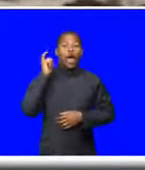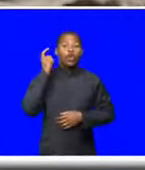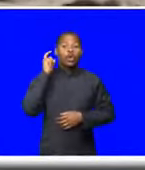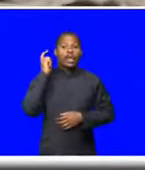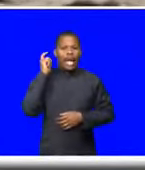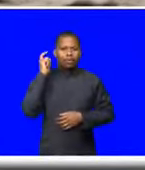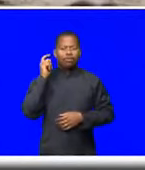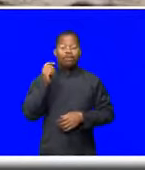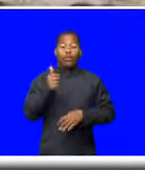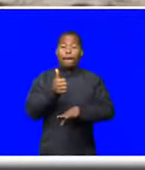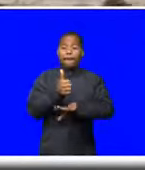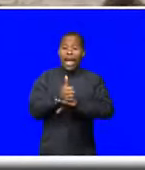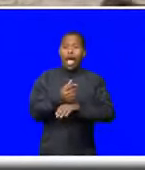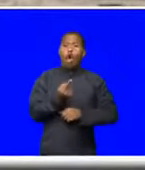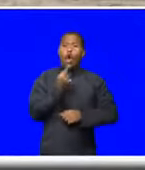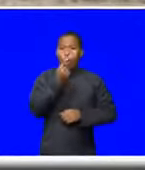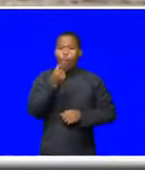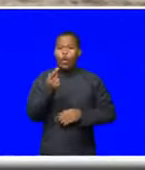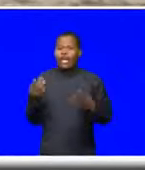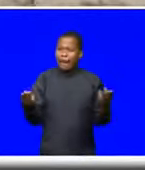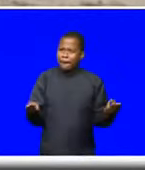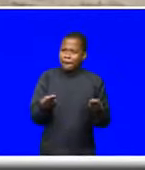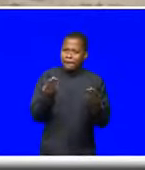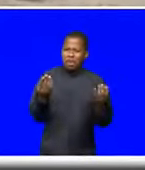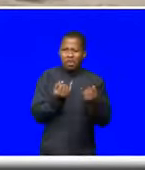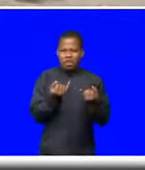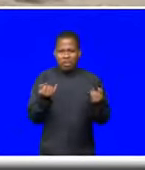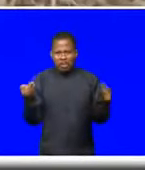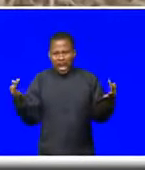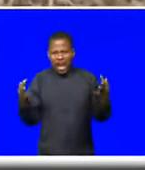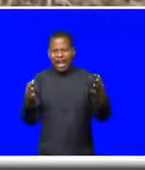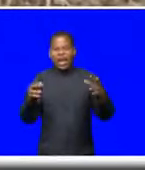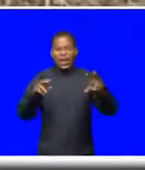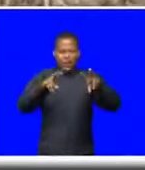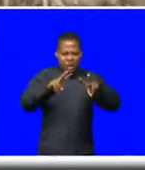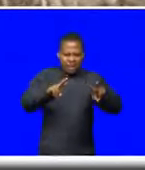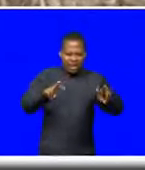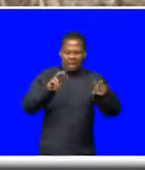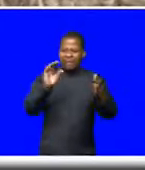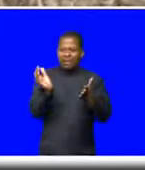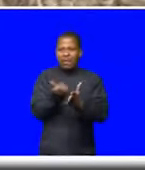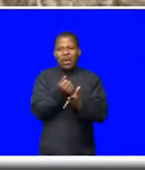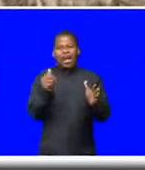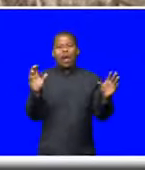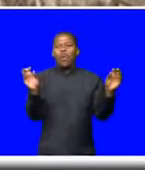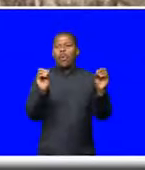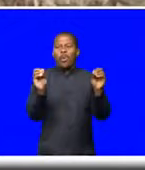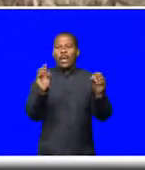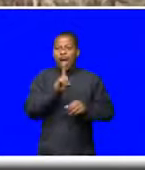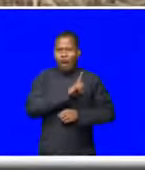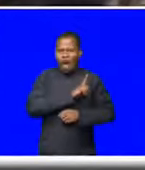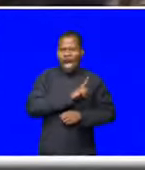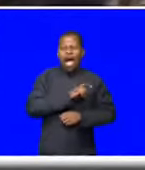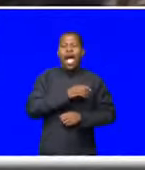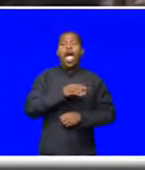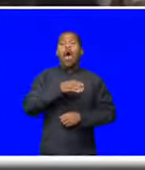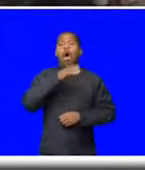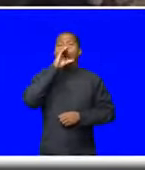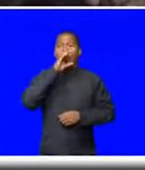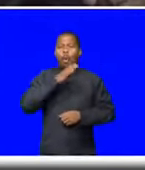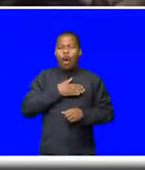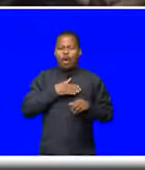Natal batakulu selogu bafuna liningi lebantfu leselogu bangatfolakali eningizimu nempumalanga yalesifundza sakwaZulu